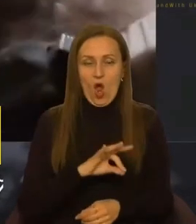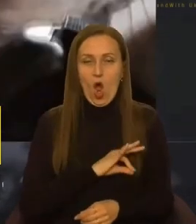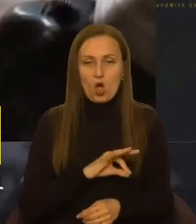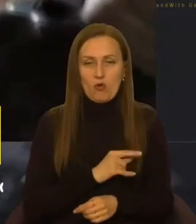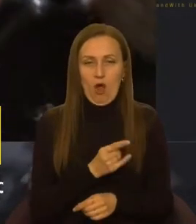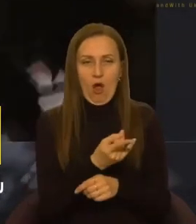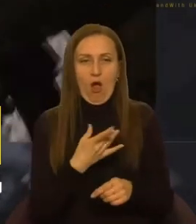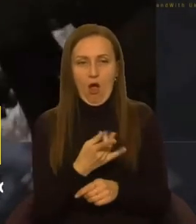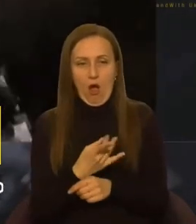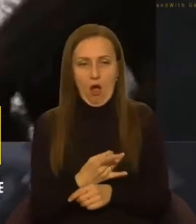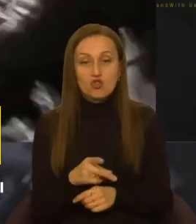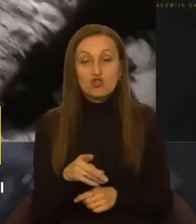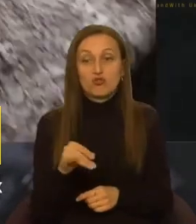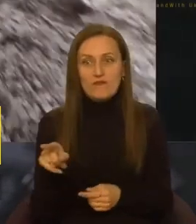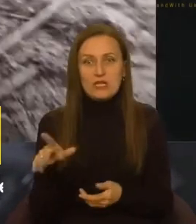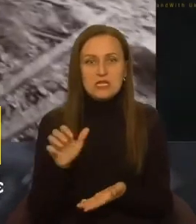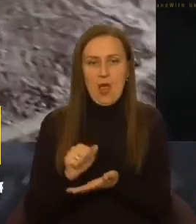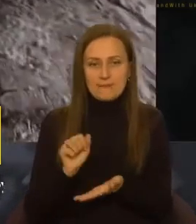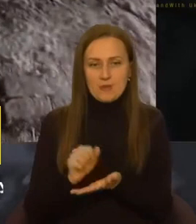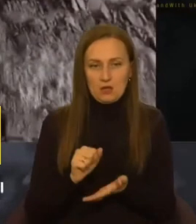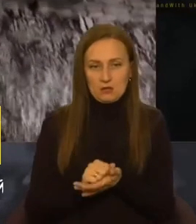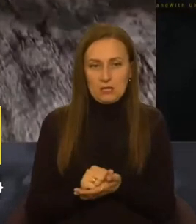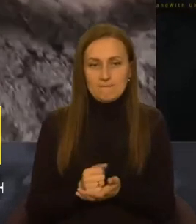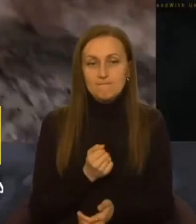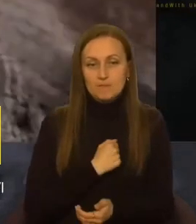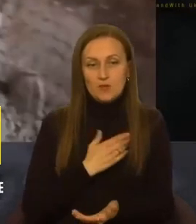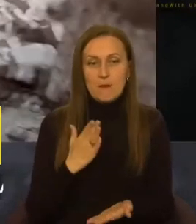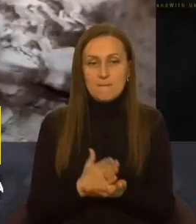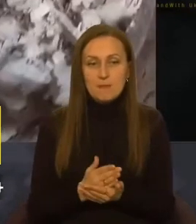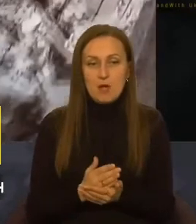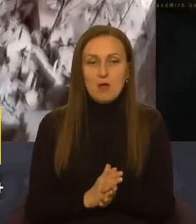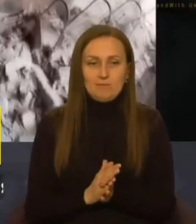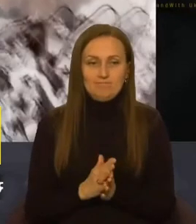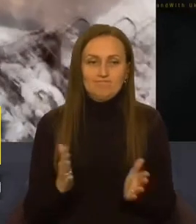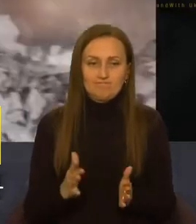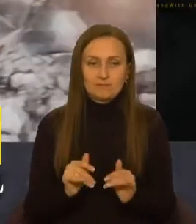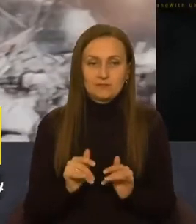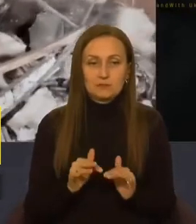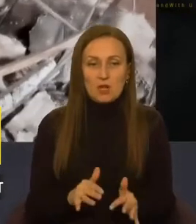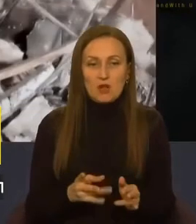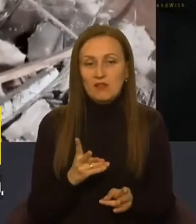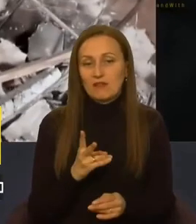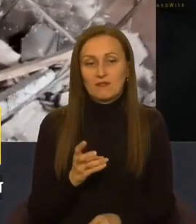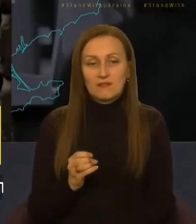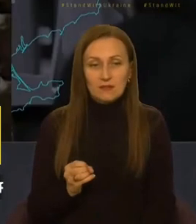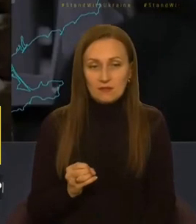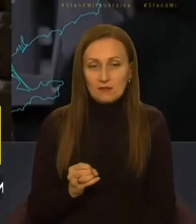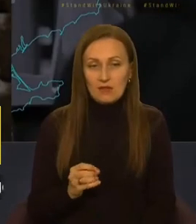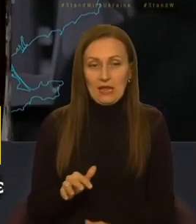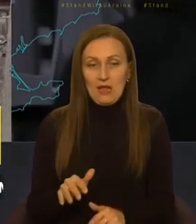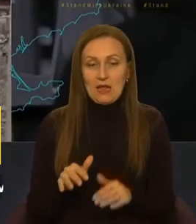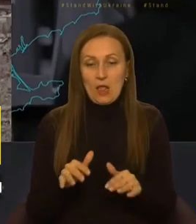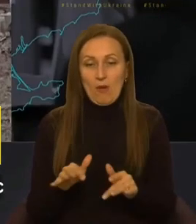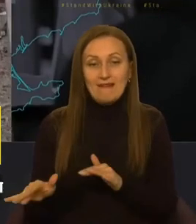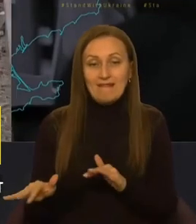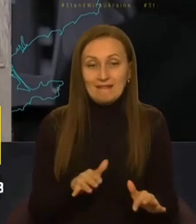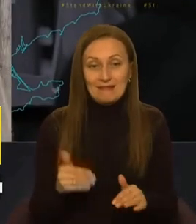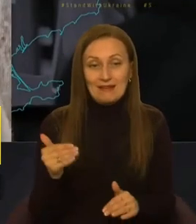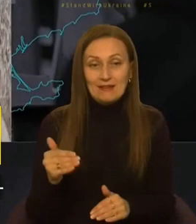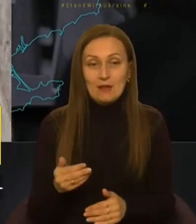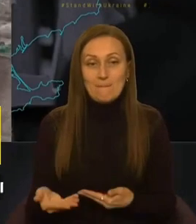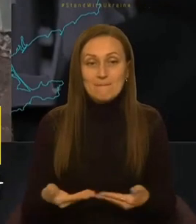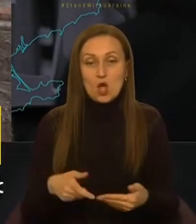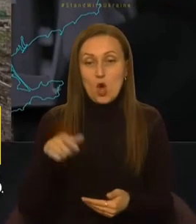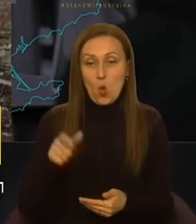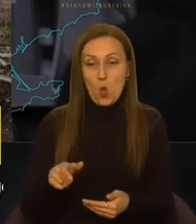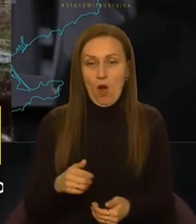використовувати артилерію, чим він і займається. І, на жаль, маємо переважно справу не з наступальними діями їхніх